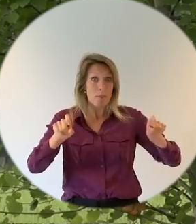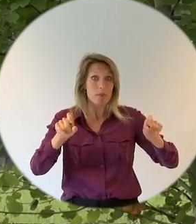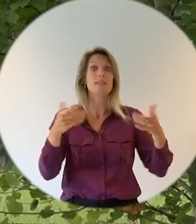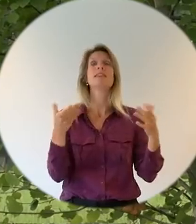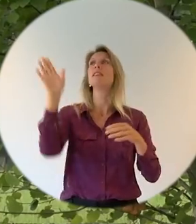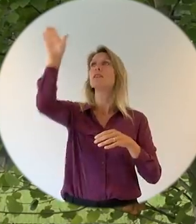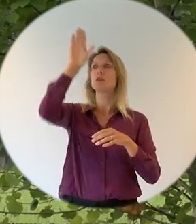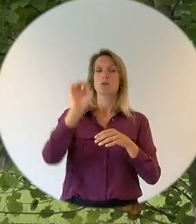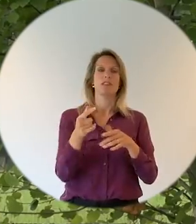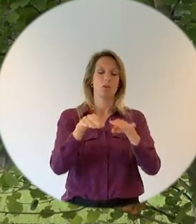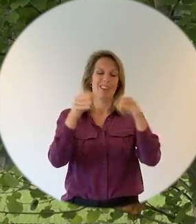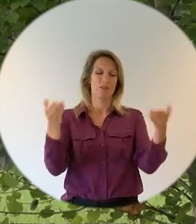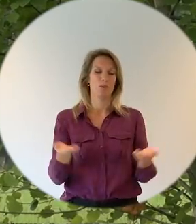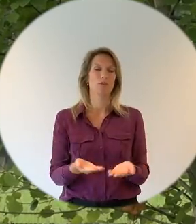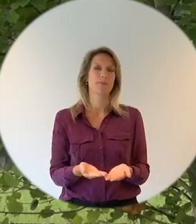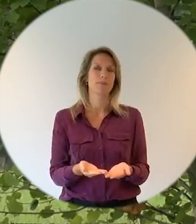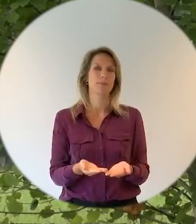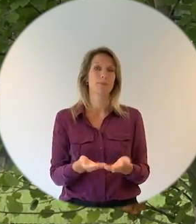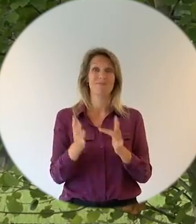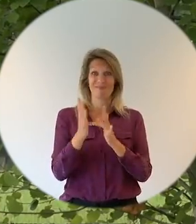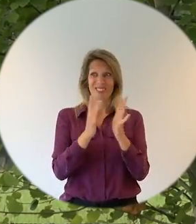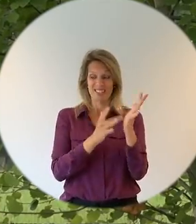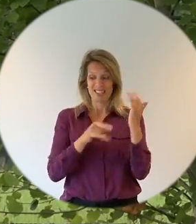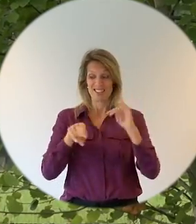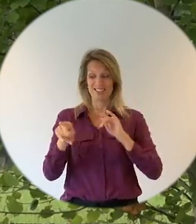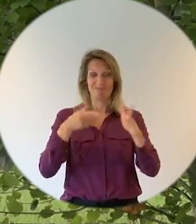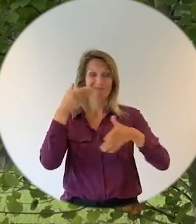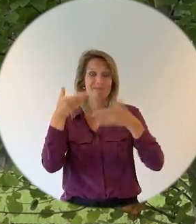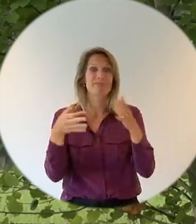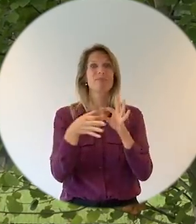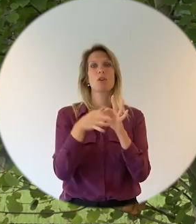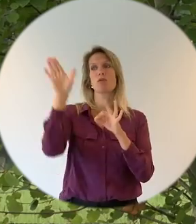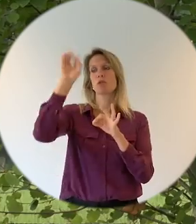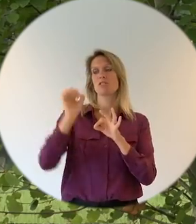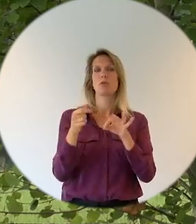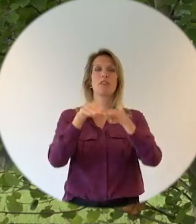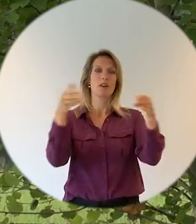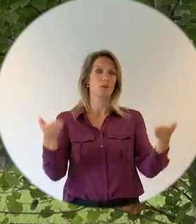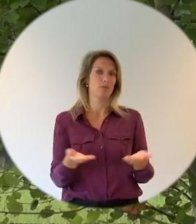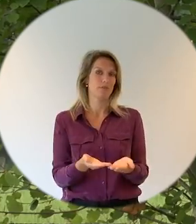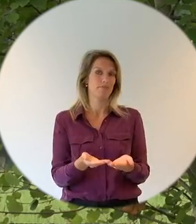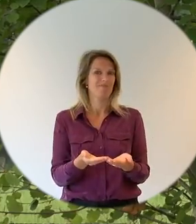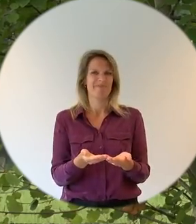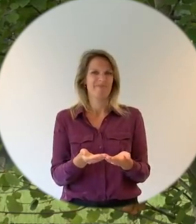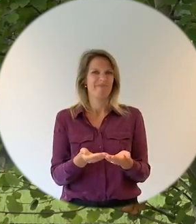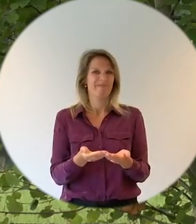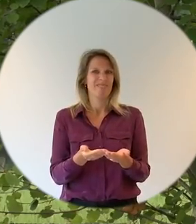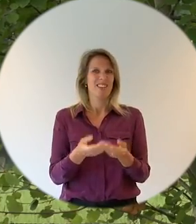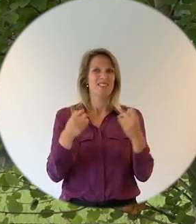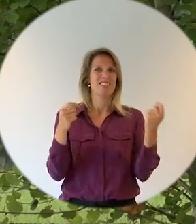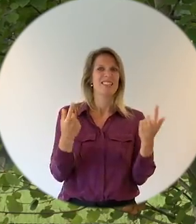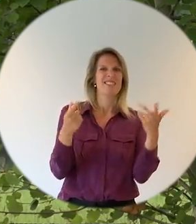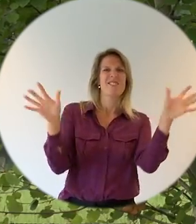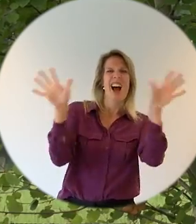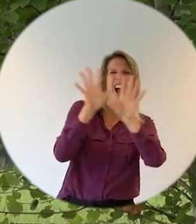Nieuwe Wereld. Jezus spreekt over Gods Nieuwe Wereld. En dan gaat het niet over een zogenaamd luchtkasteel ergens in de